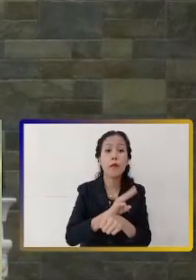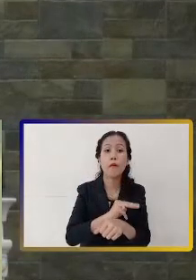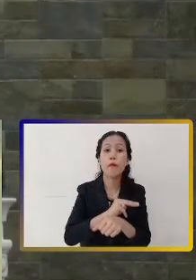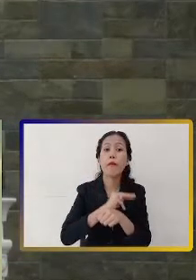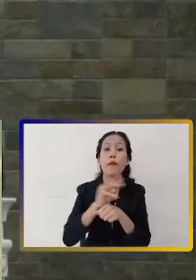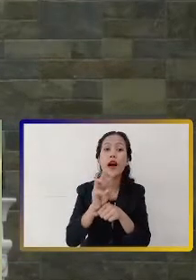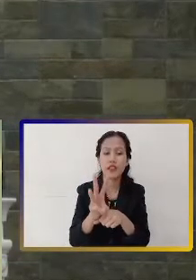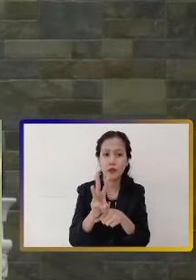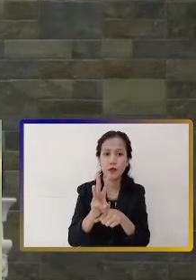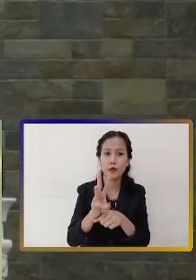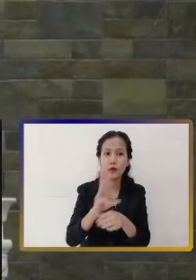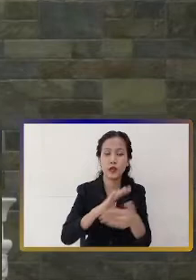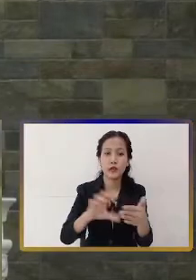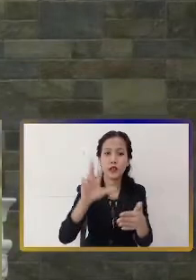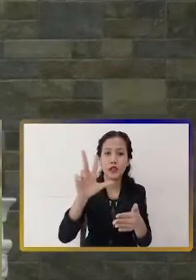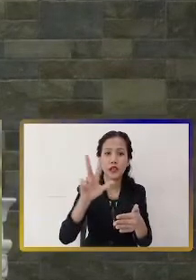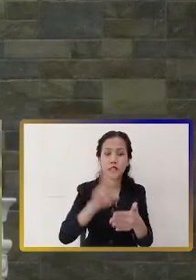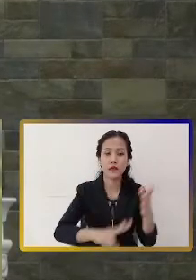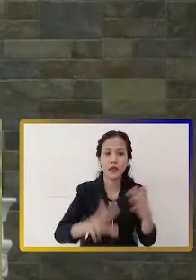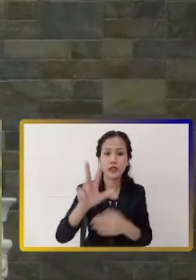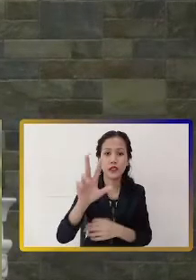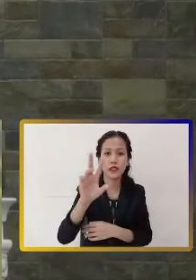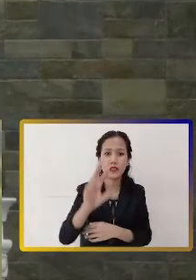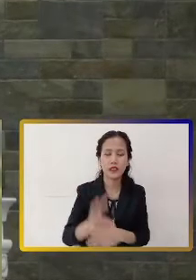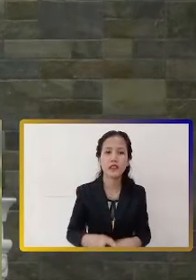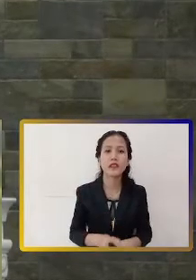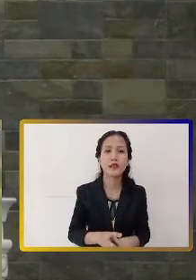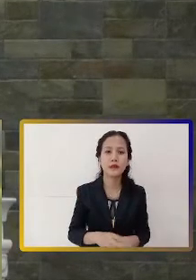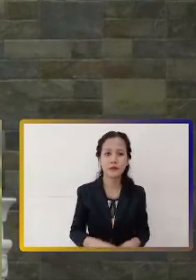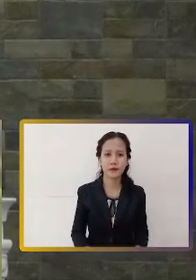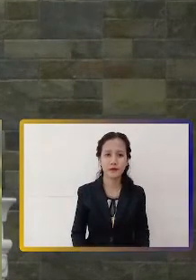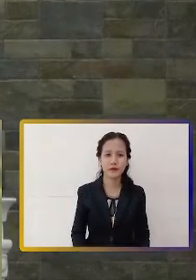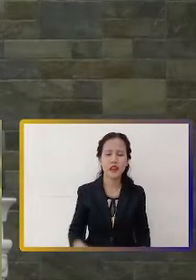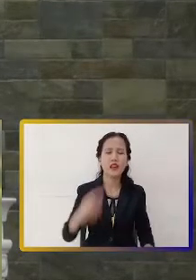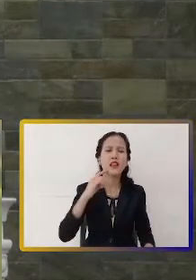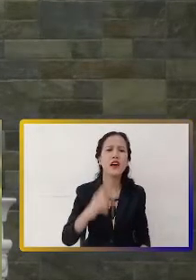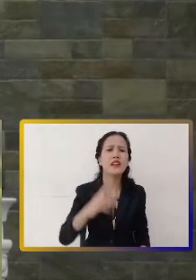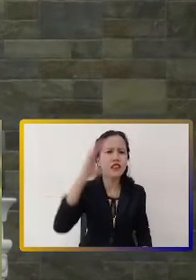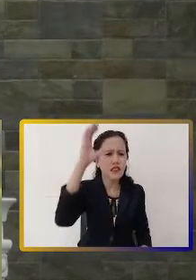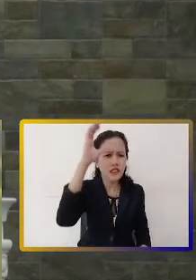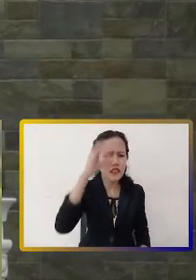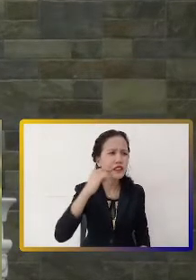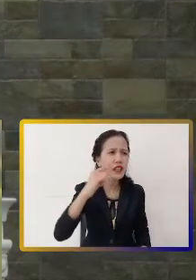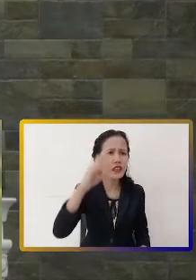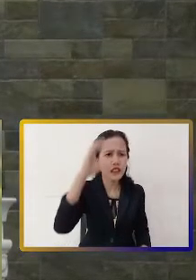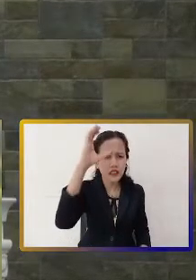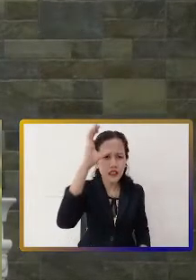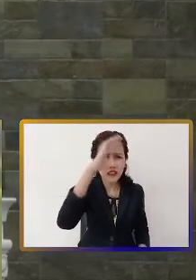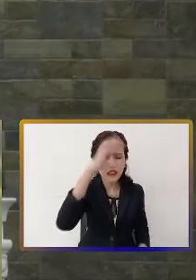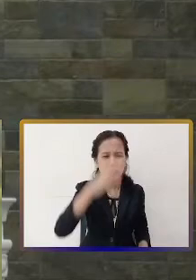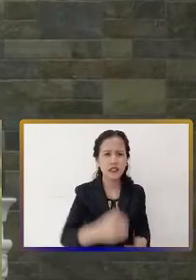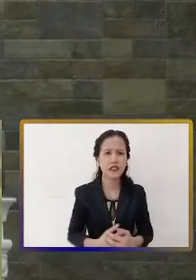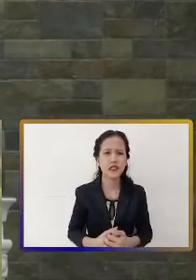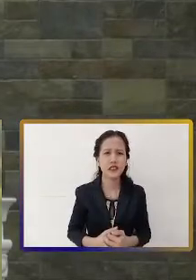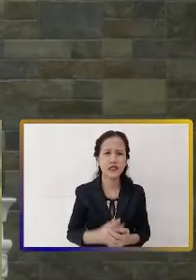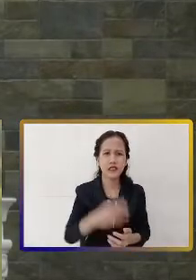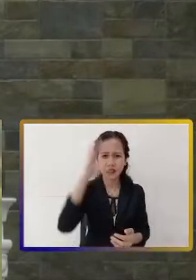says, seek ye first the what? Kingdom of God. You see that? You turn your Bible so